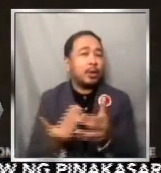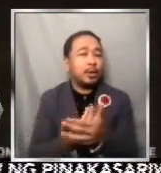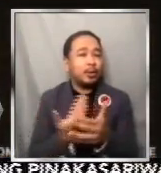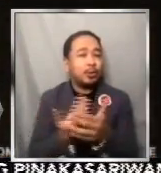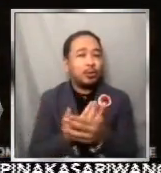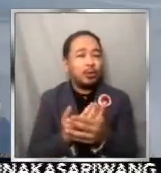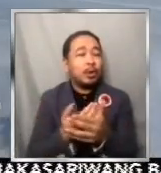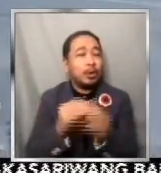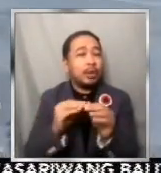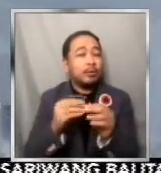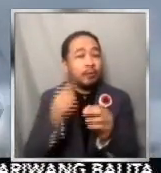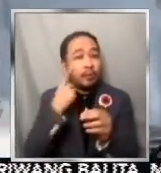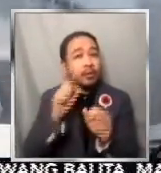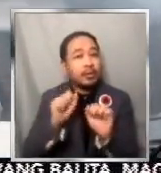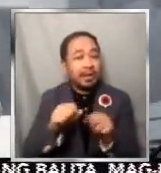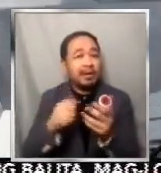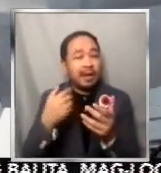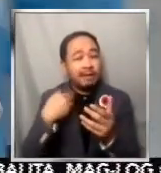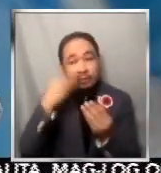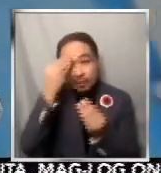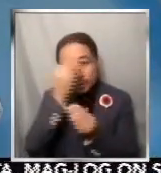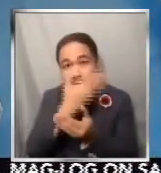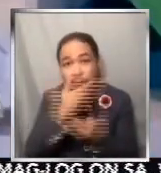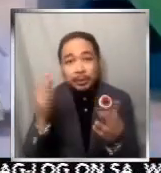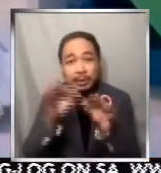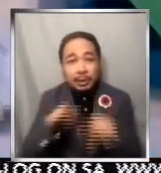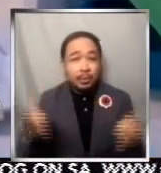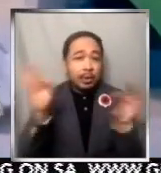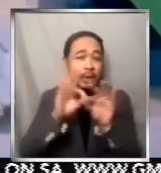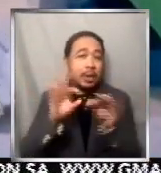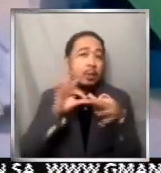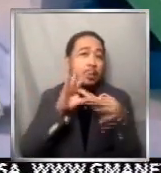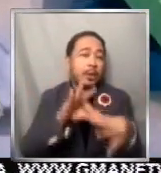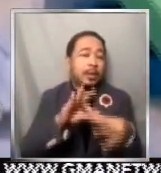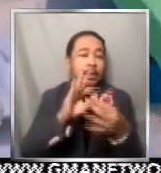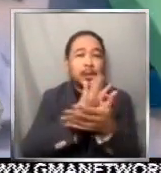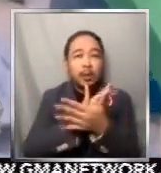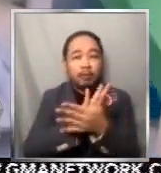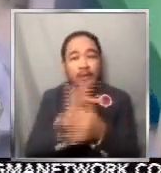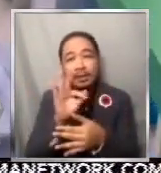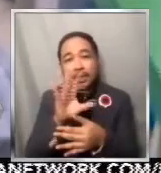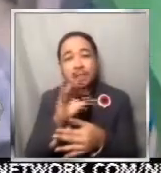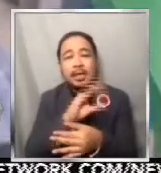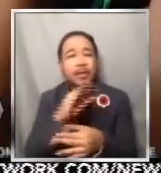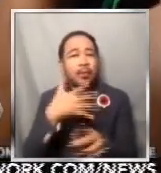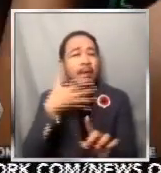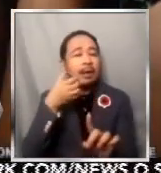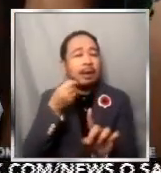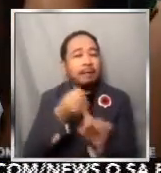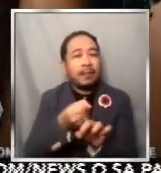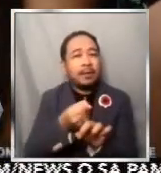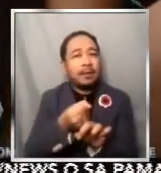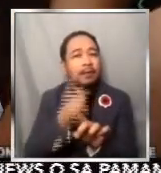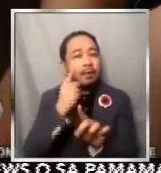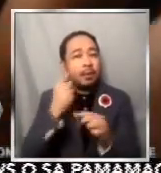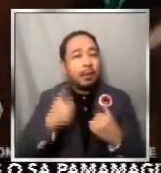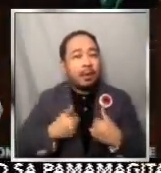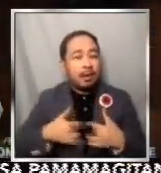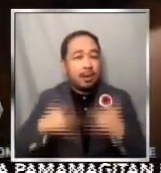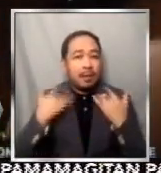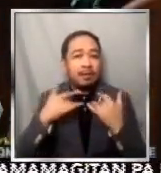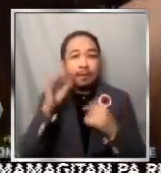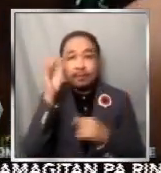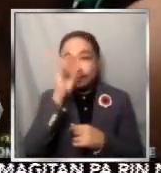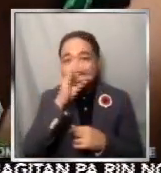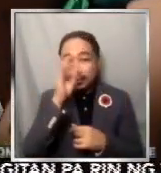magbigay ng makabuluhang impormasyon kaugnay sa COVID-19 at mga epekto nito sa buhay ng mga Pilipino. Simula